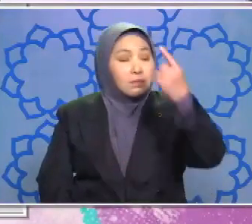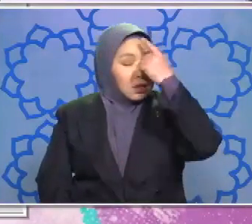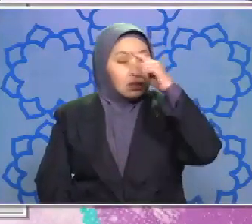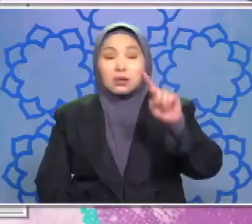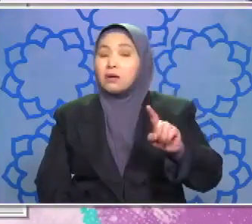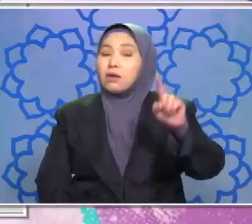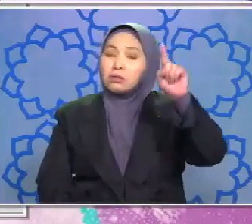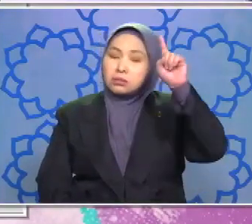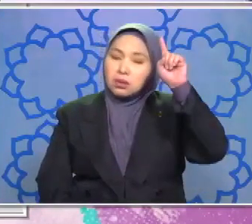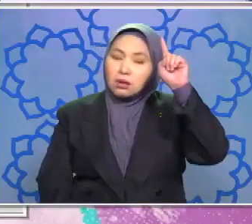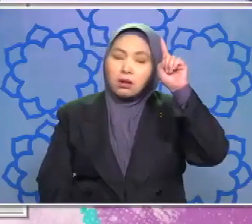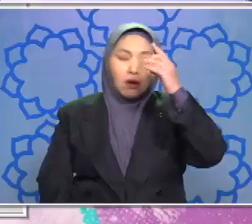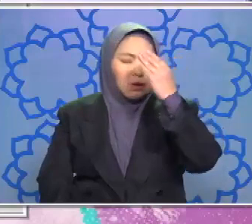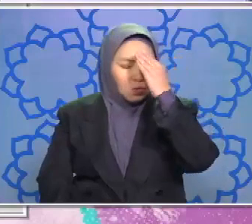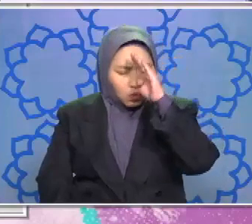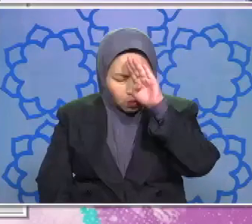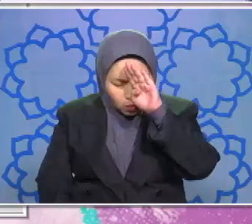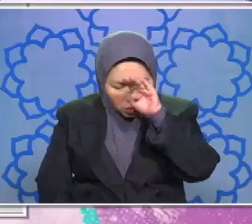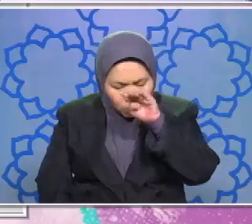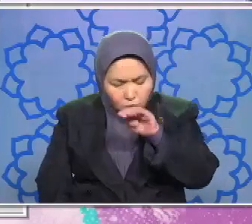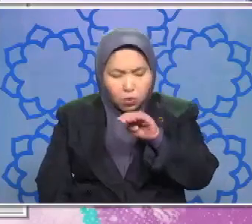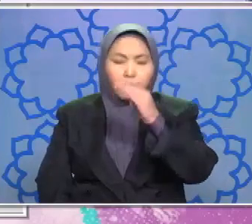ولله يسجد ما في